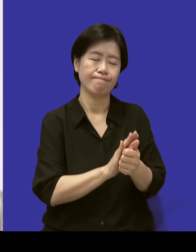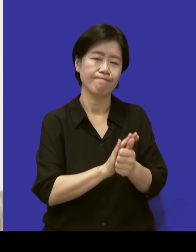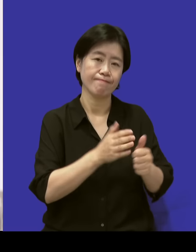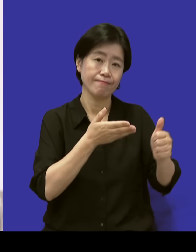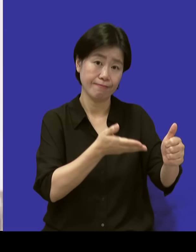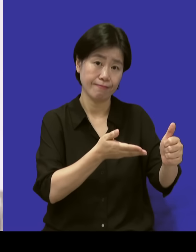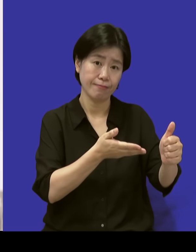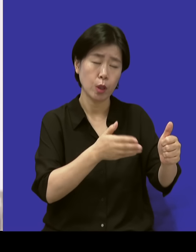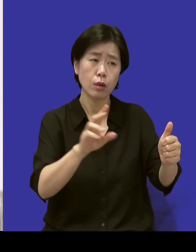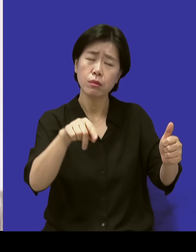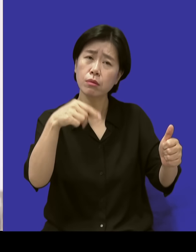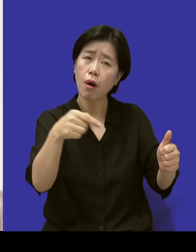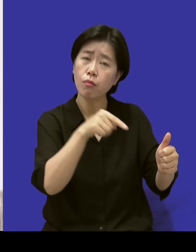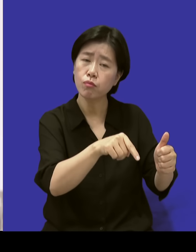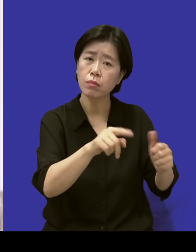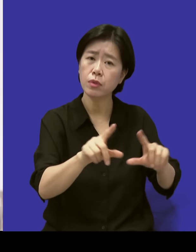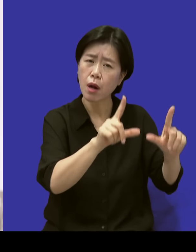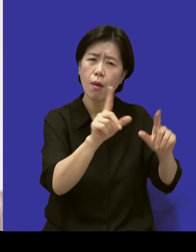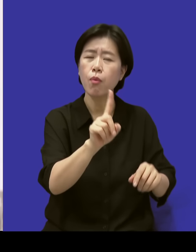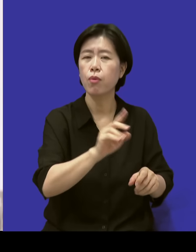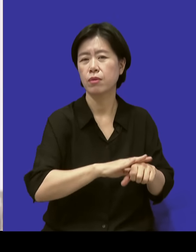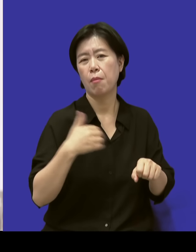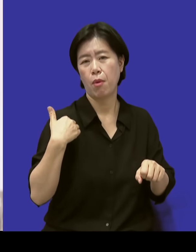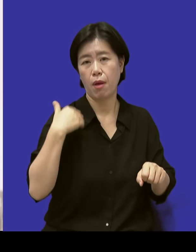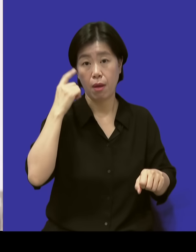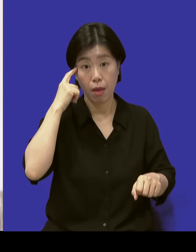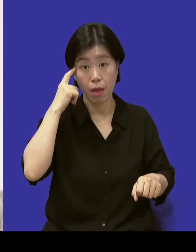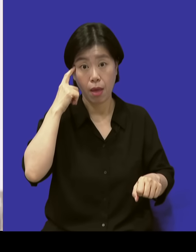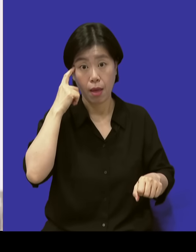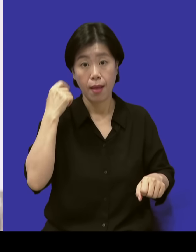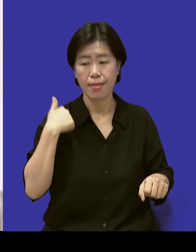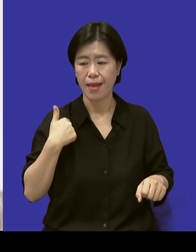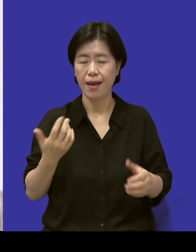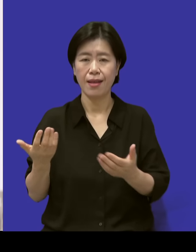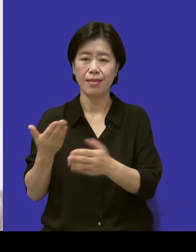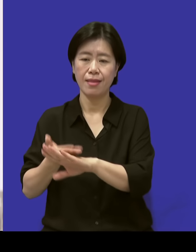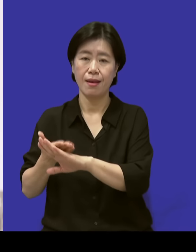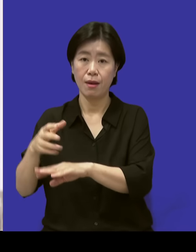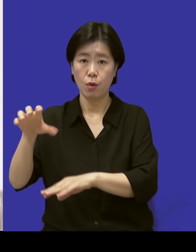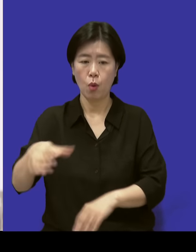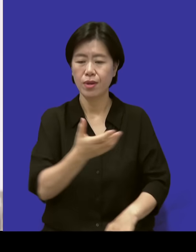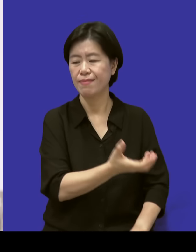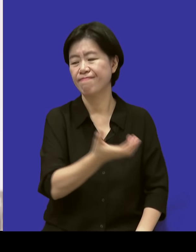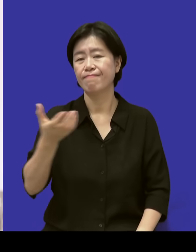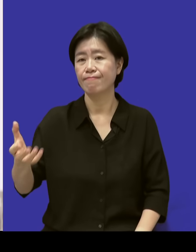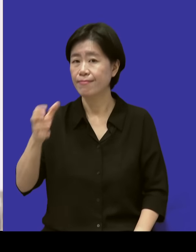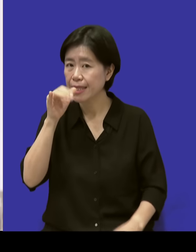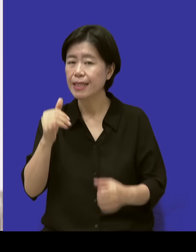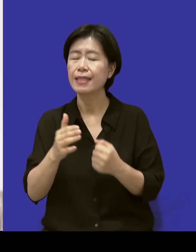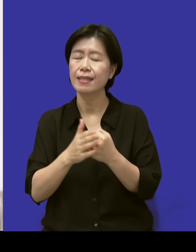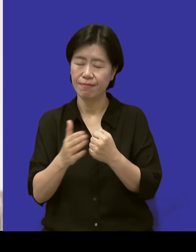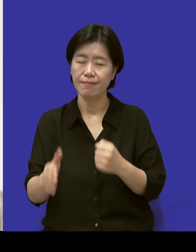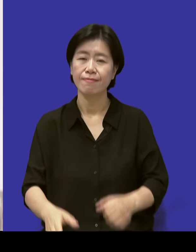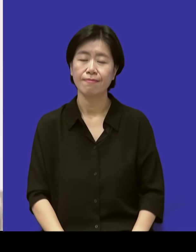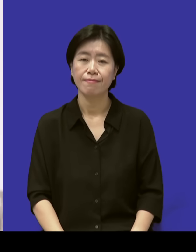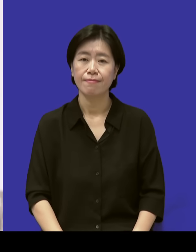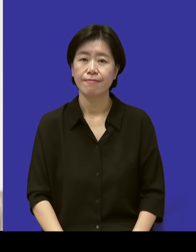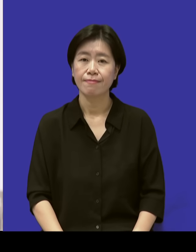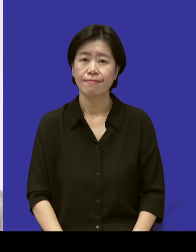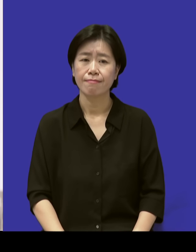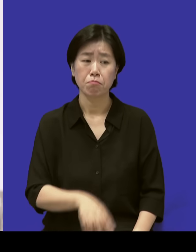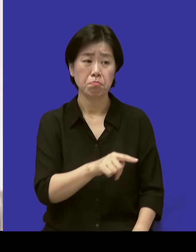그 이후에는 어떻게 된지 모르겠어요. 제가 예. 이제 다른 소로 이제 전출을 가는 바람에 그랬던 경험이 있었는데 그